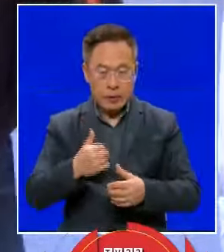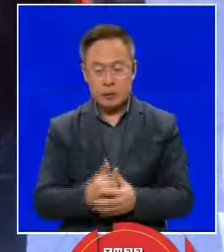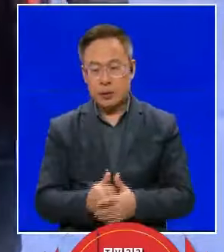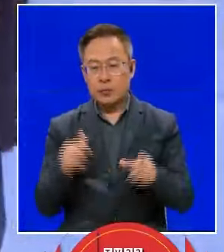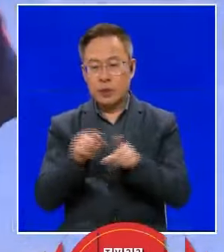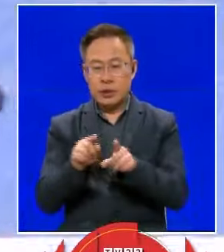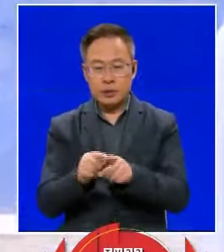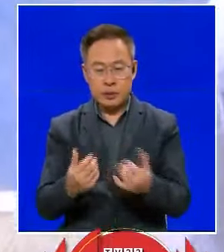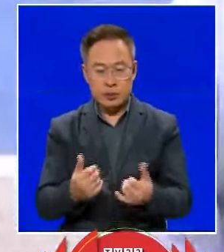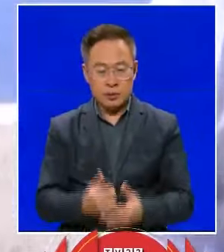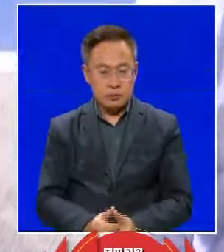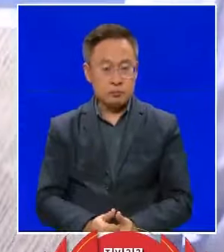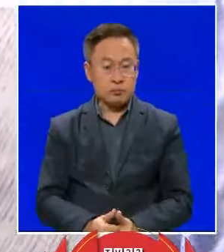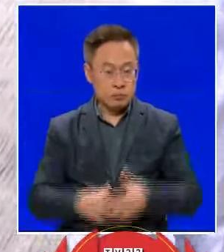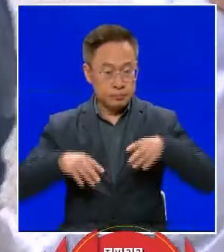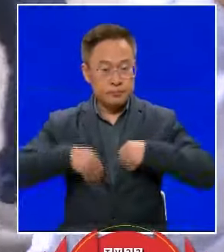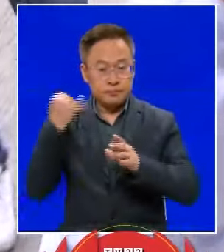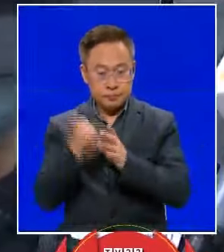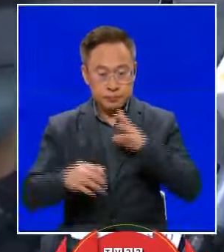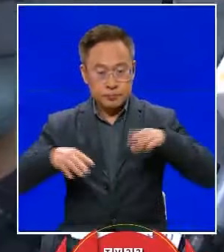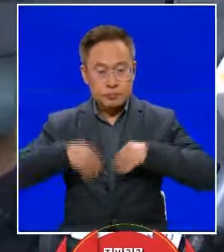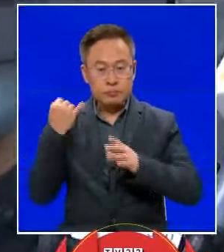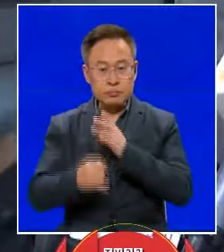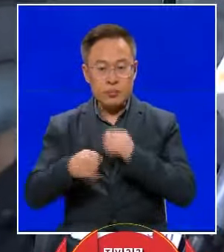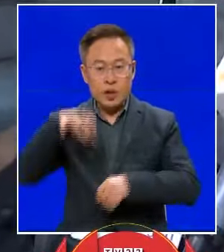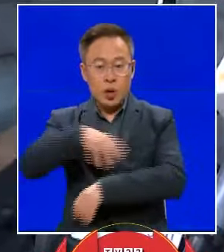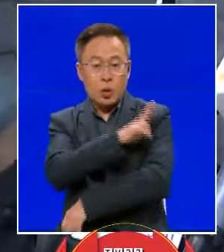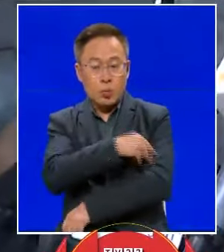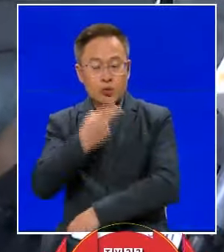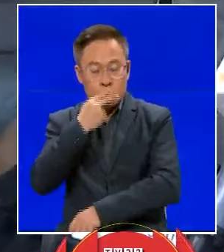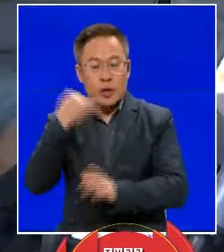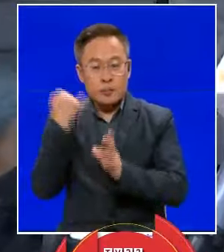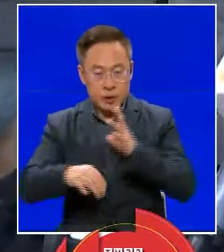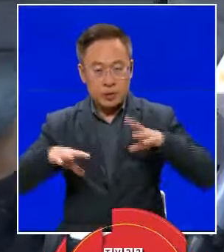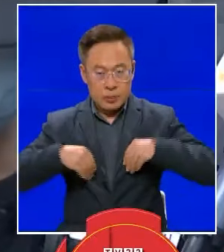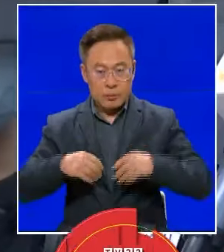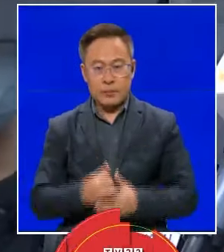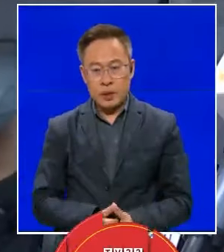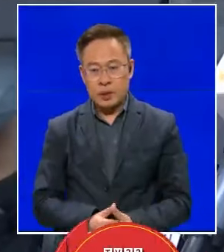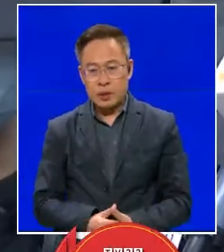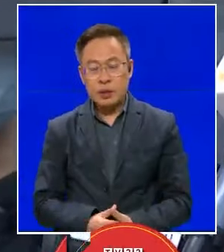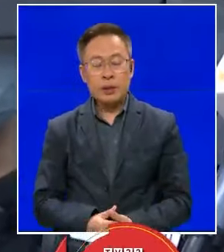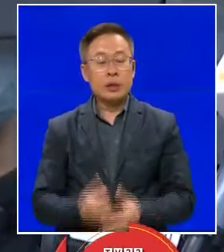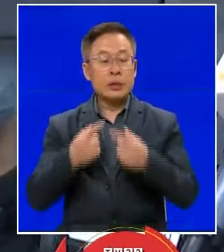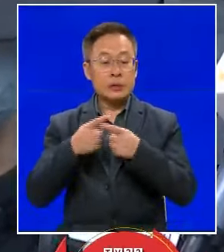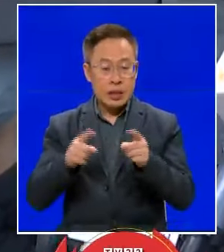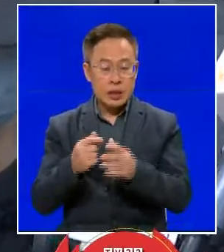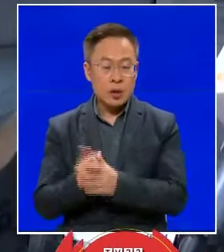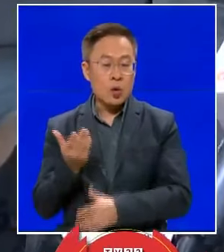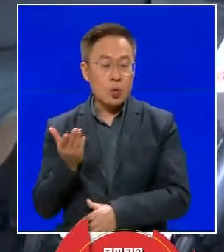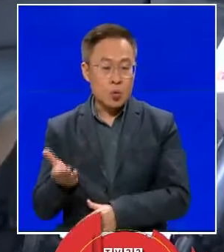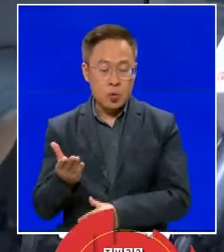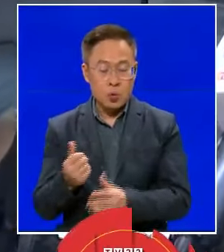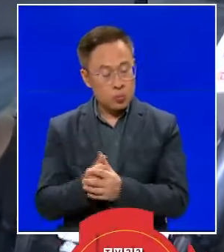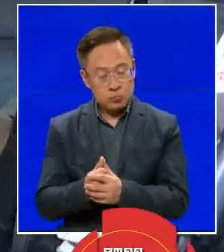อมรับนะครับว่าผิดที่สูบบุหรี่ในโรงพยาบาลขอโทษทางสังคมครับแล้วก็ขอโทษทางโรงพยาบาลยืนยันนะครับว่าจะไม่ย